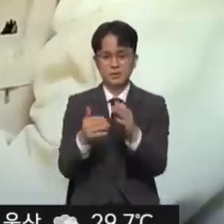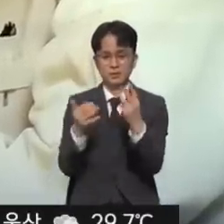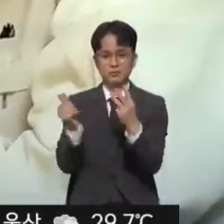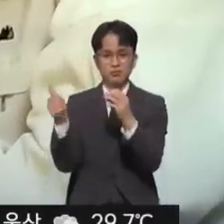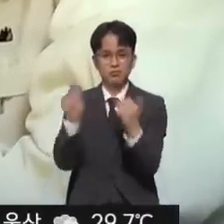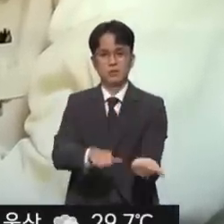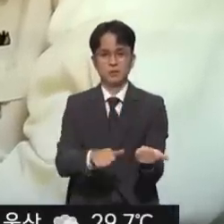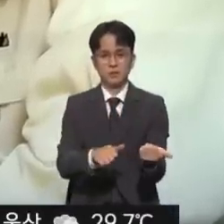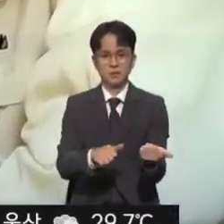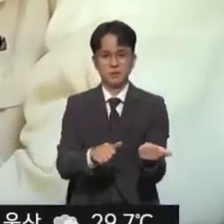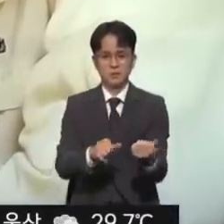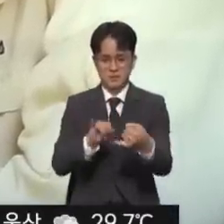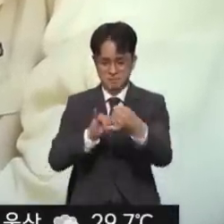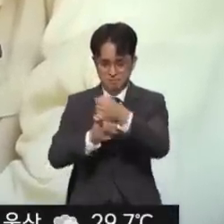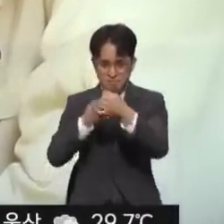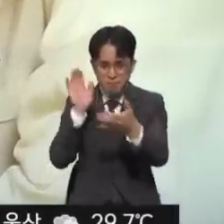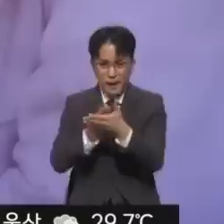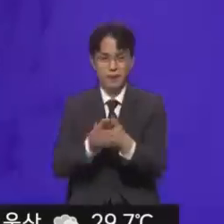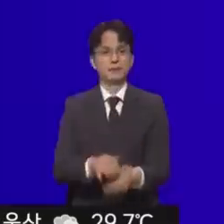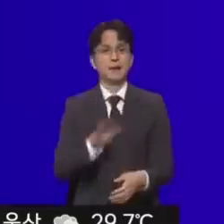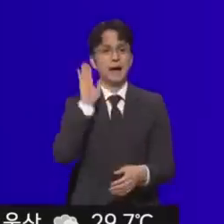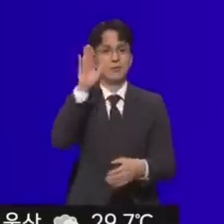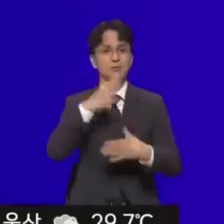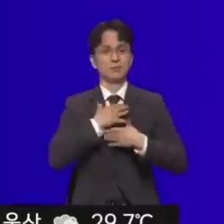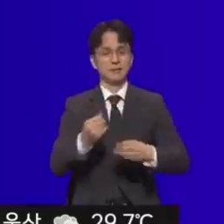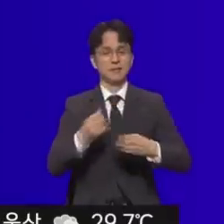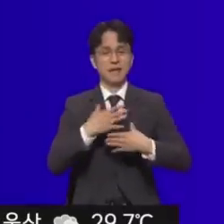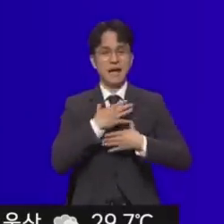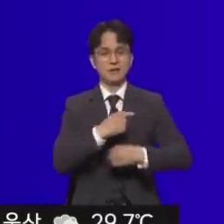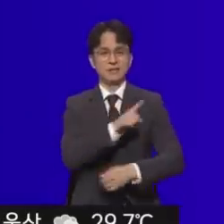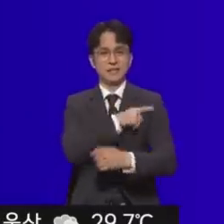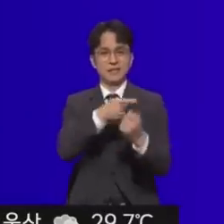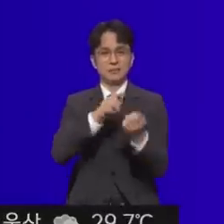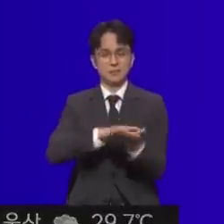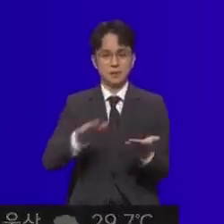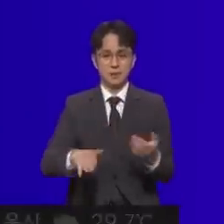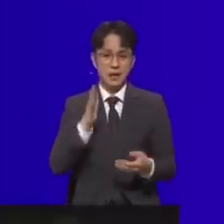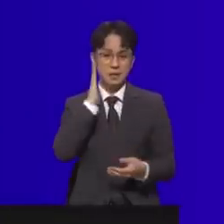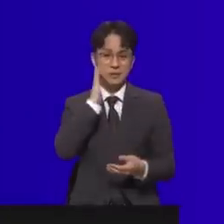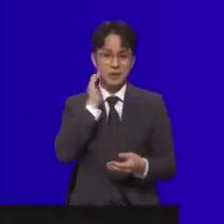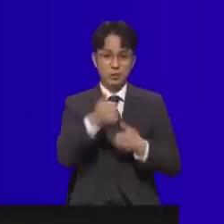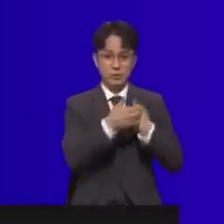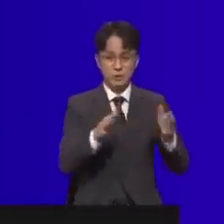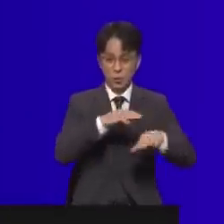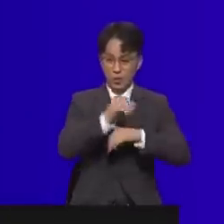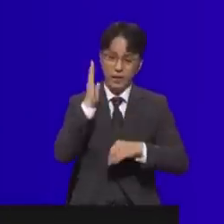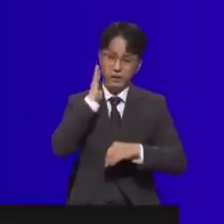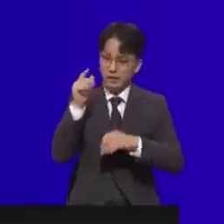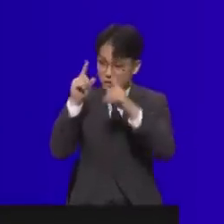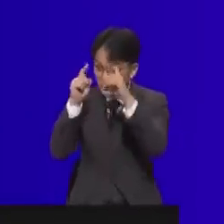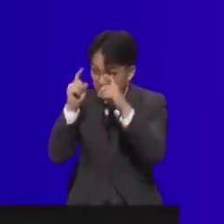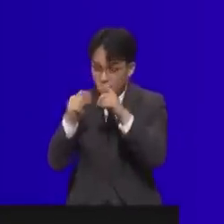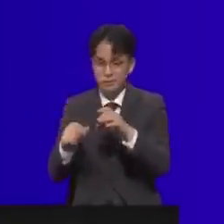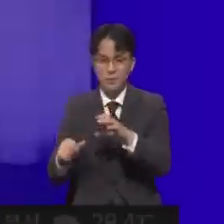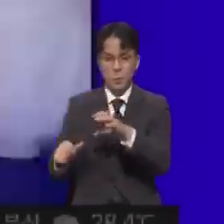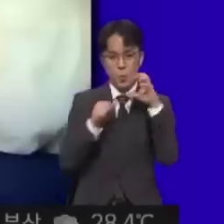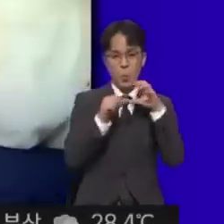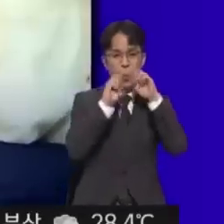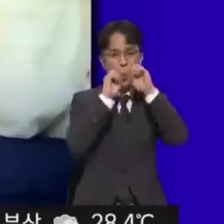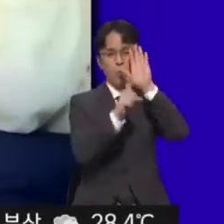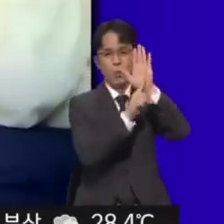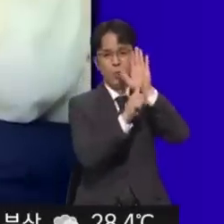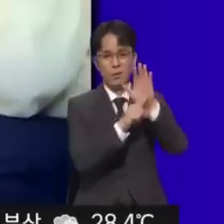너는 안타까움 현장을 대통령 실에서 는 그렇게 홍보에 사용하려 했는데 60 말